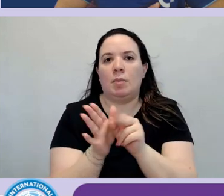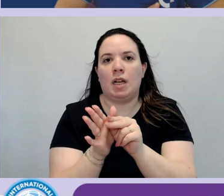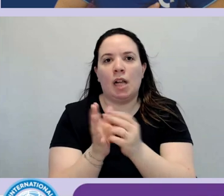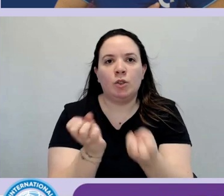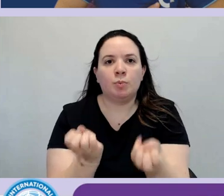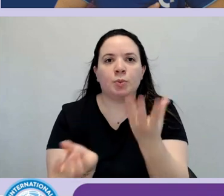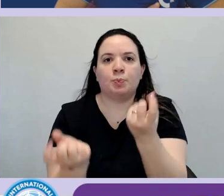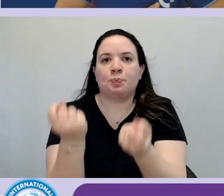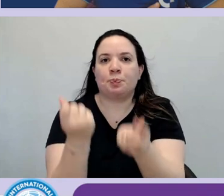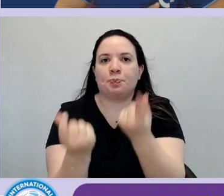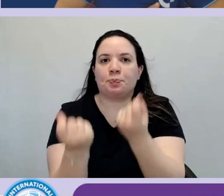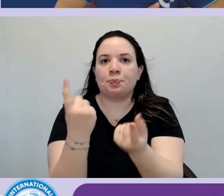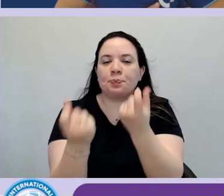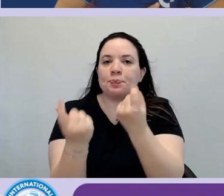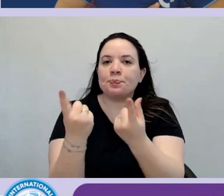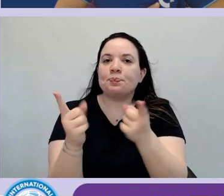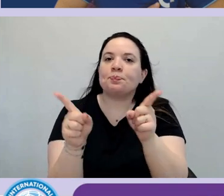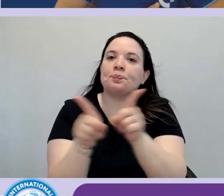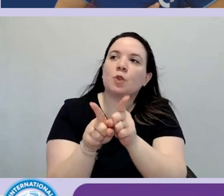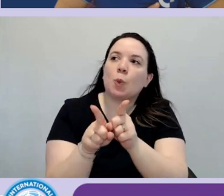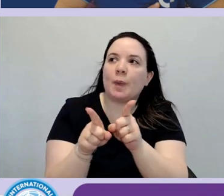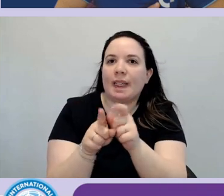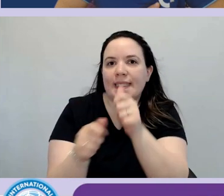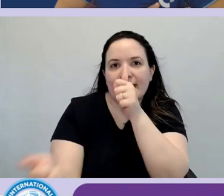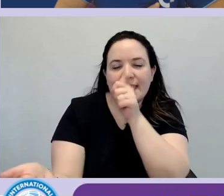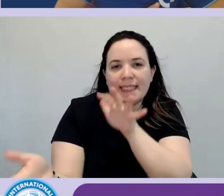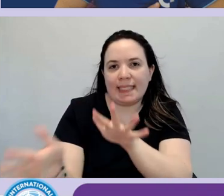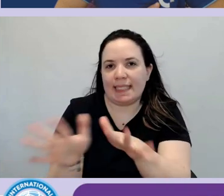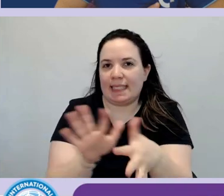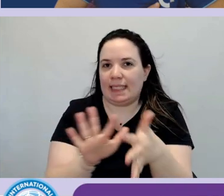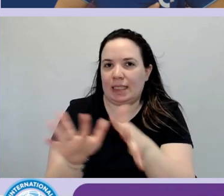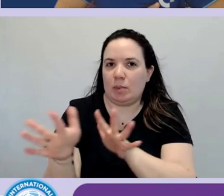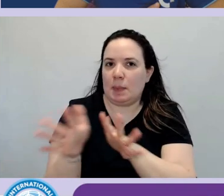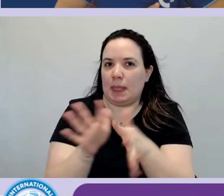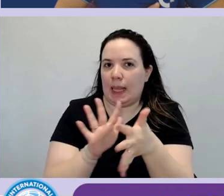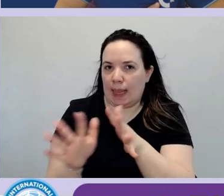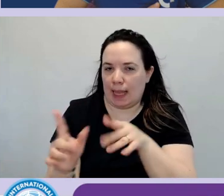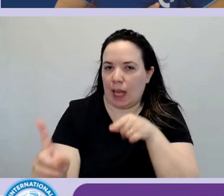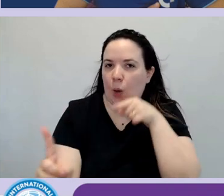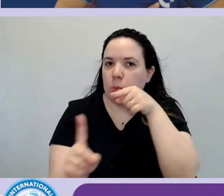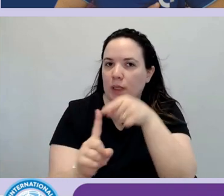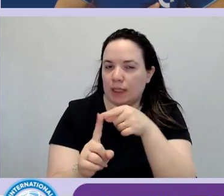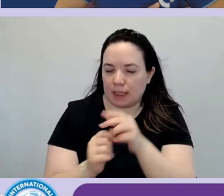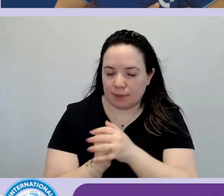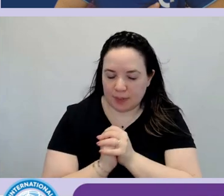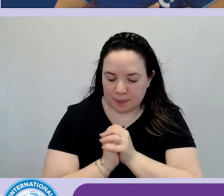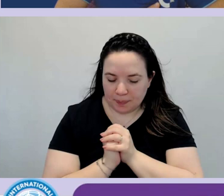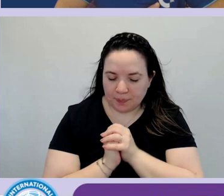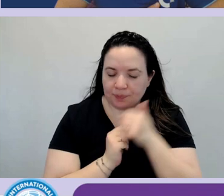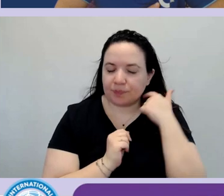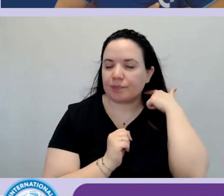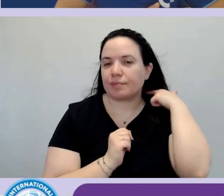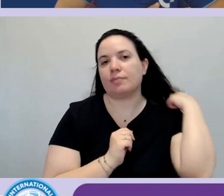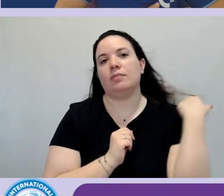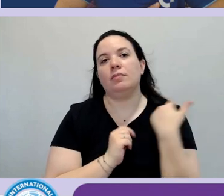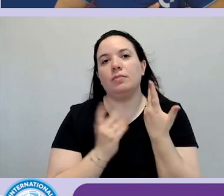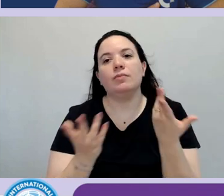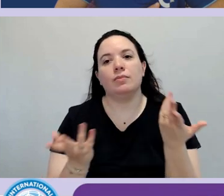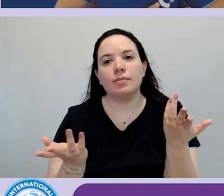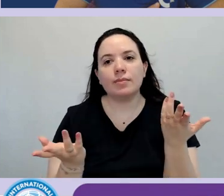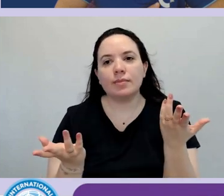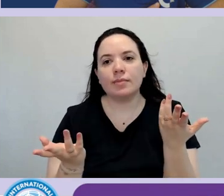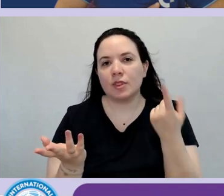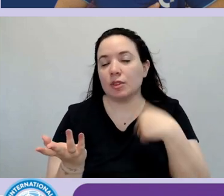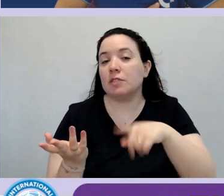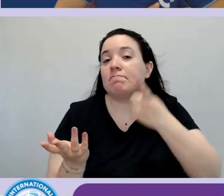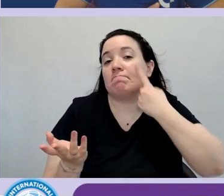nate altre che si propongono un po' i medesimi obiettivi e